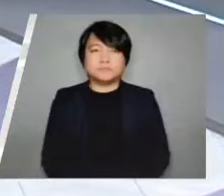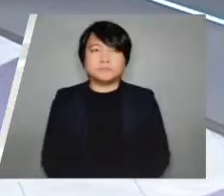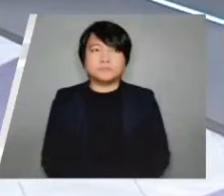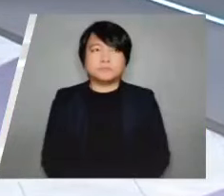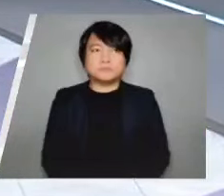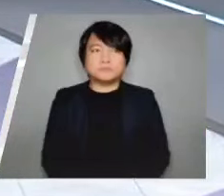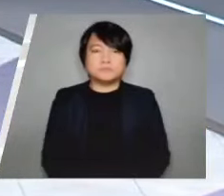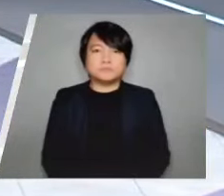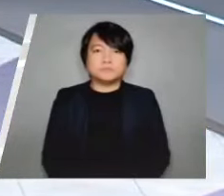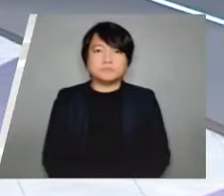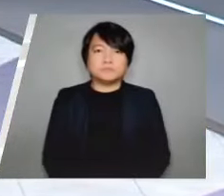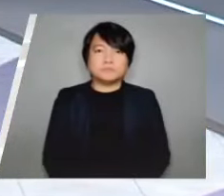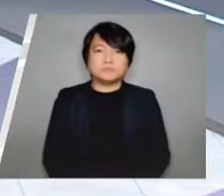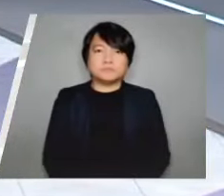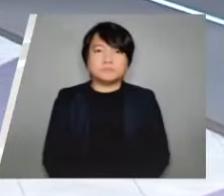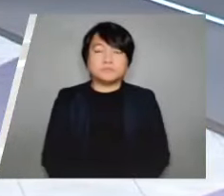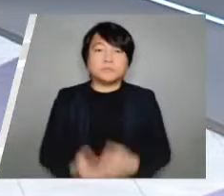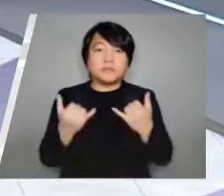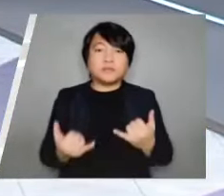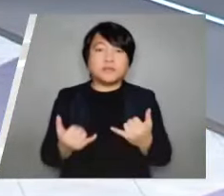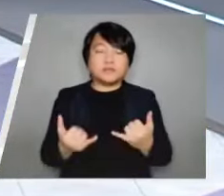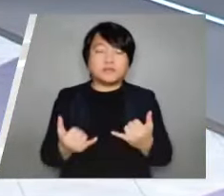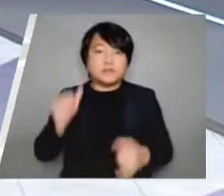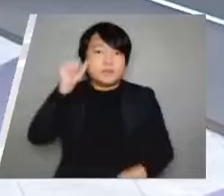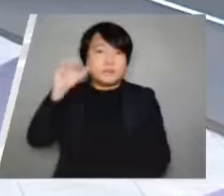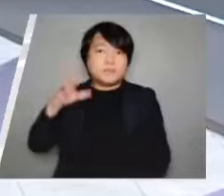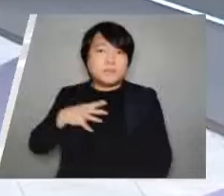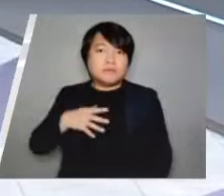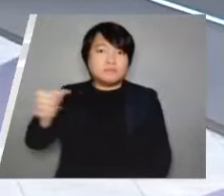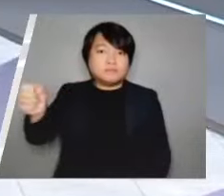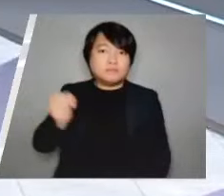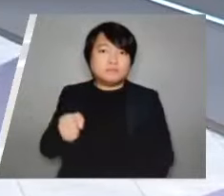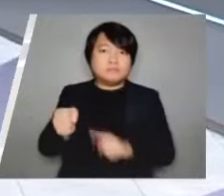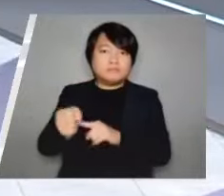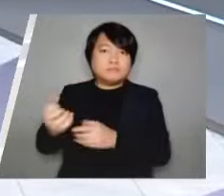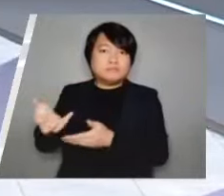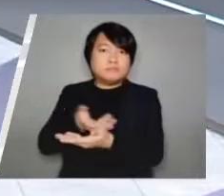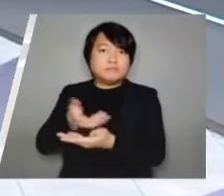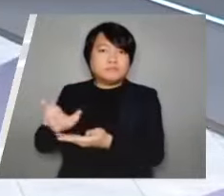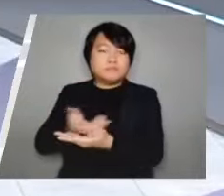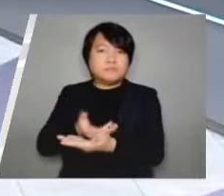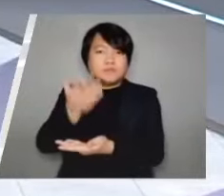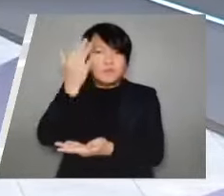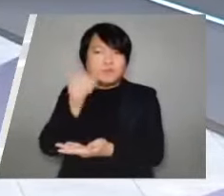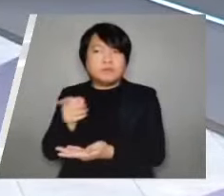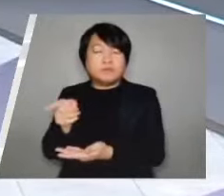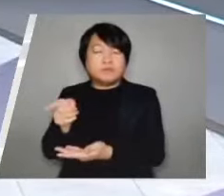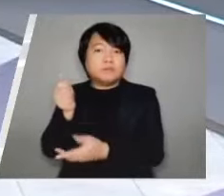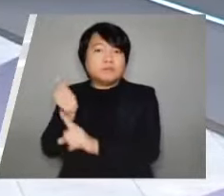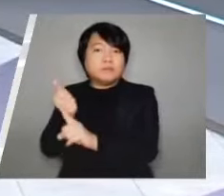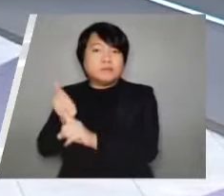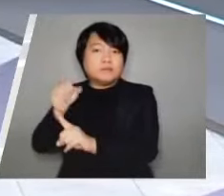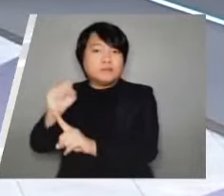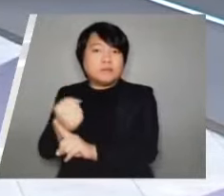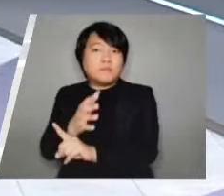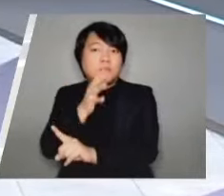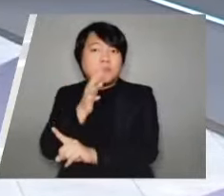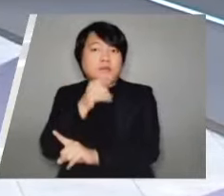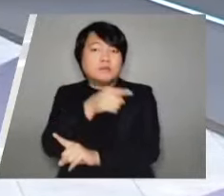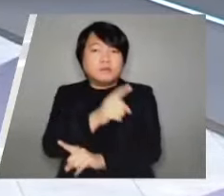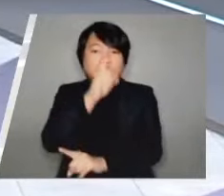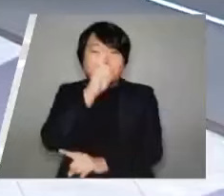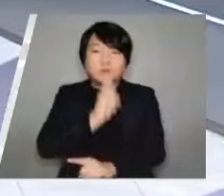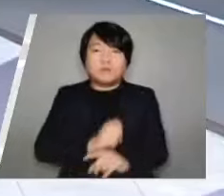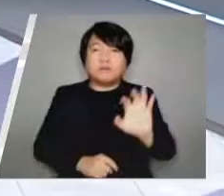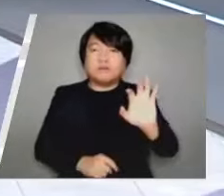Sa ilalim sa counseling ang isang lalaki na nanakit sa kanyang nanay na 95 anyos. Hindi pa nagpaawat agad